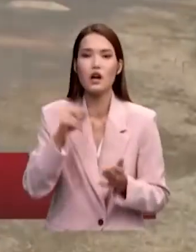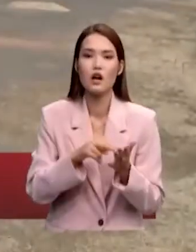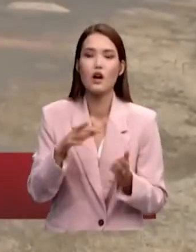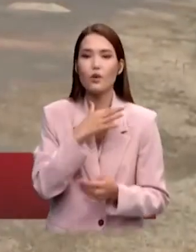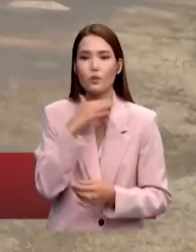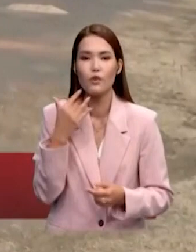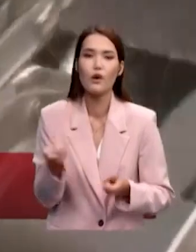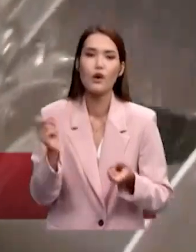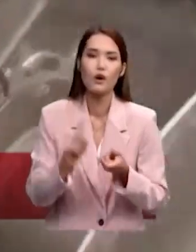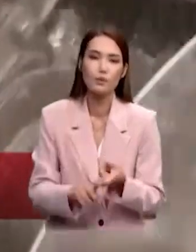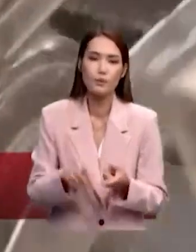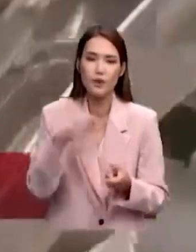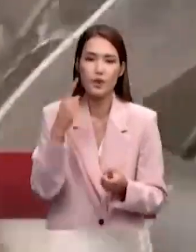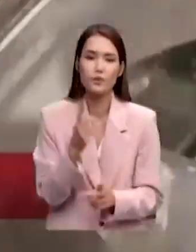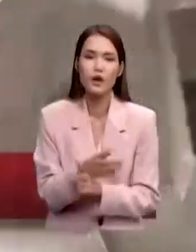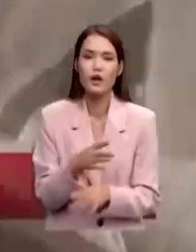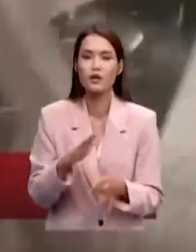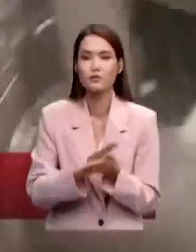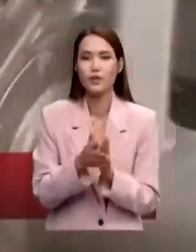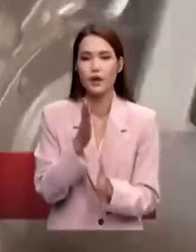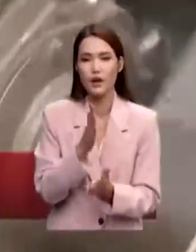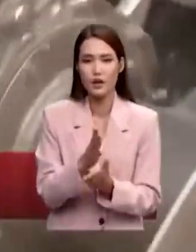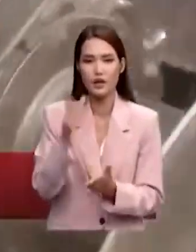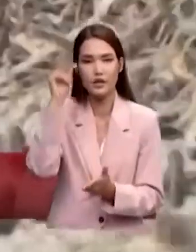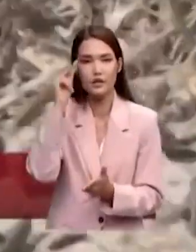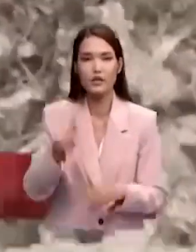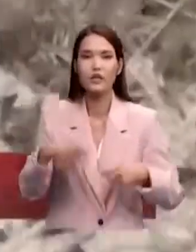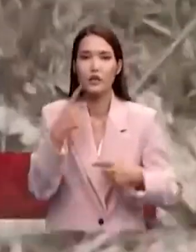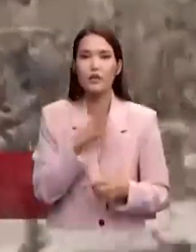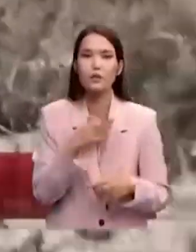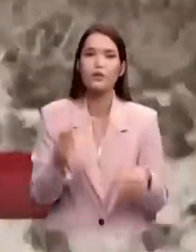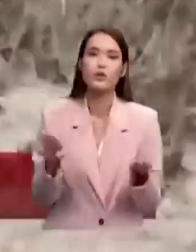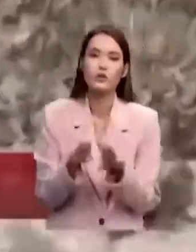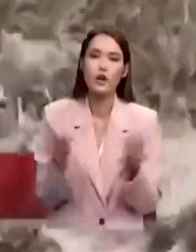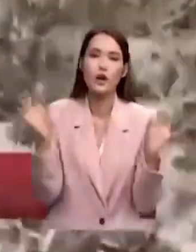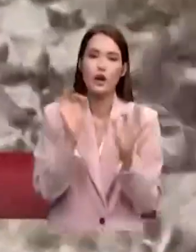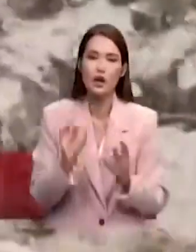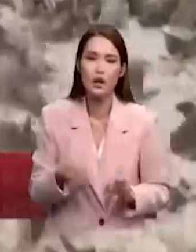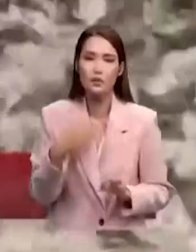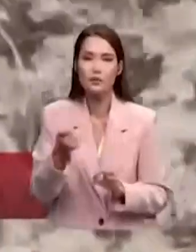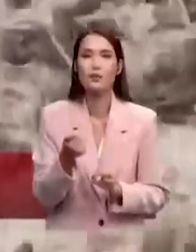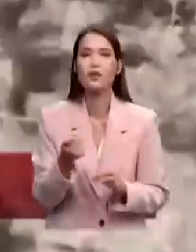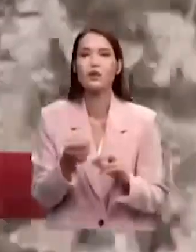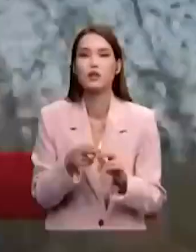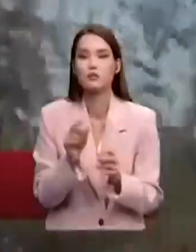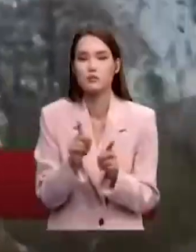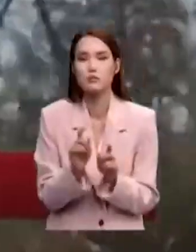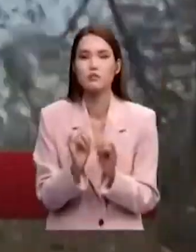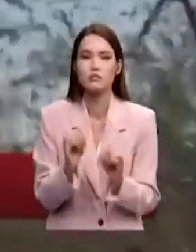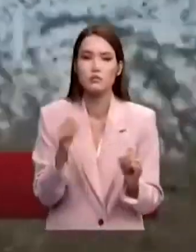многие говорят, что им выгоднее отказаться от урожая. Также фермеры говорят, что немало проблем им приносит саранча, а также срывы